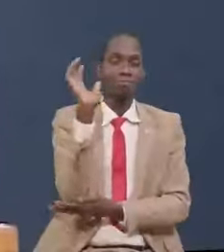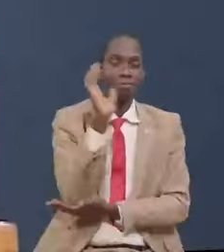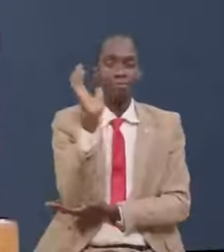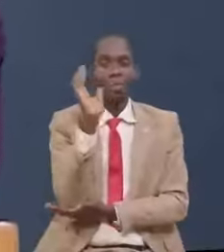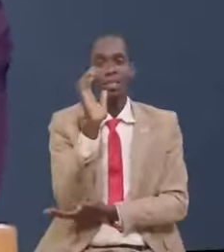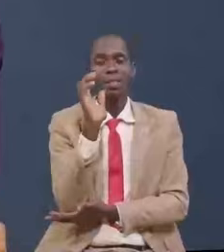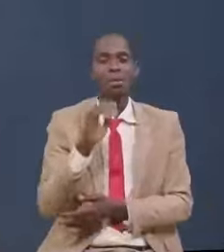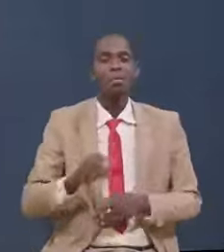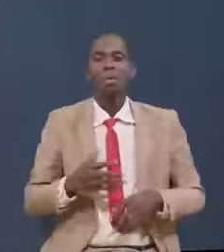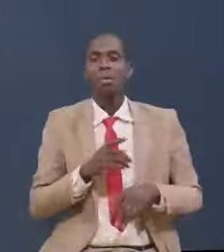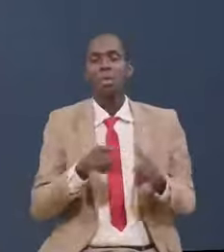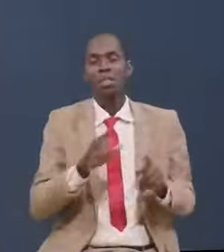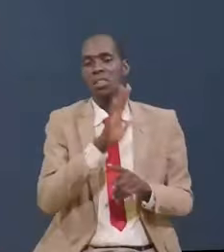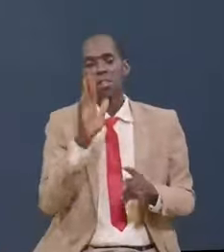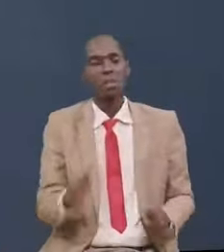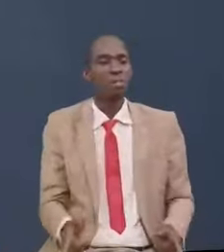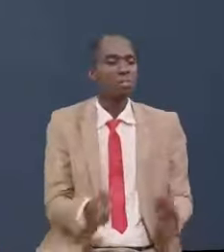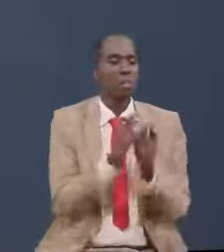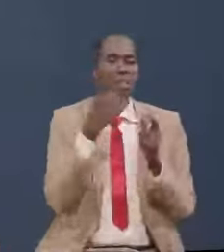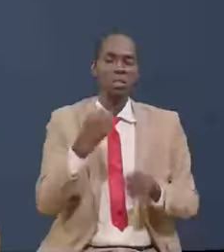mais ils ne rencontrent jamais le Messie.